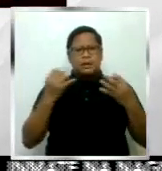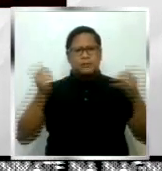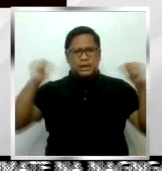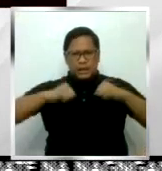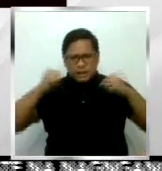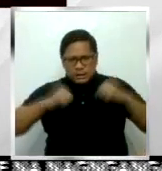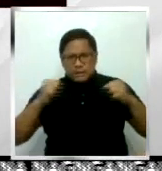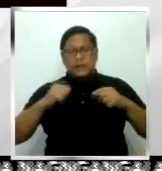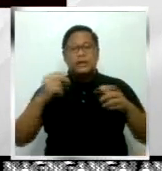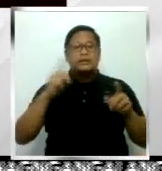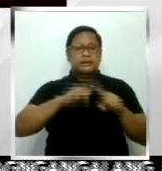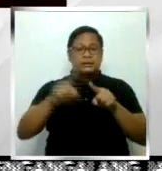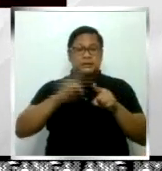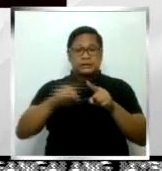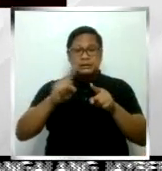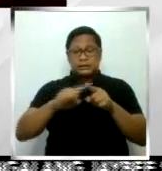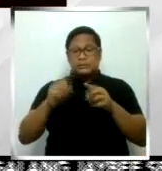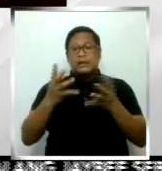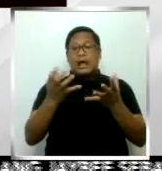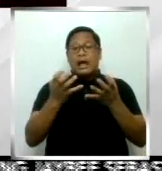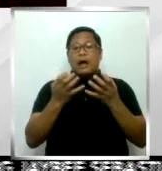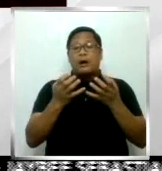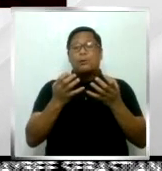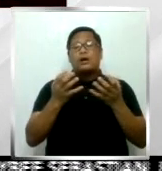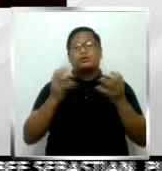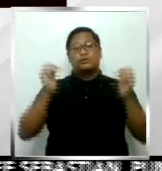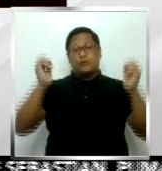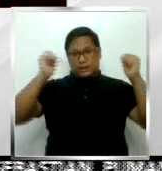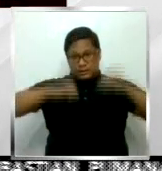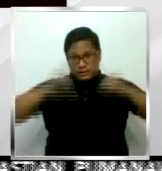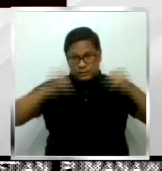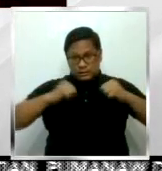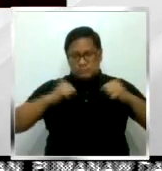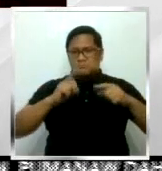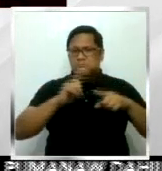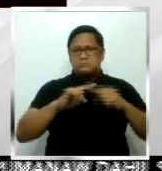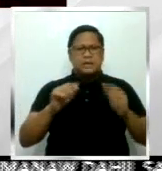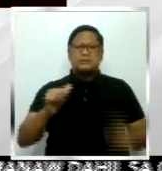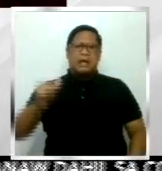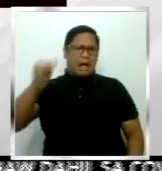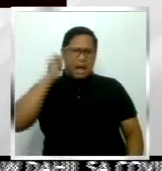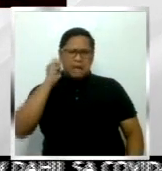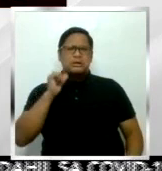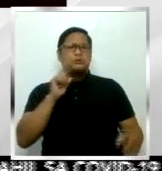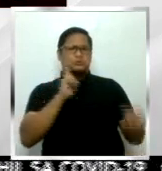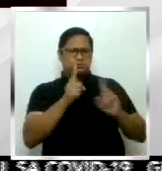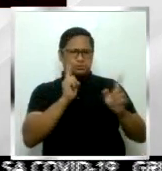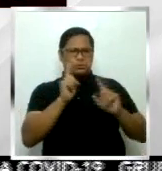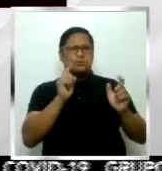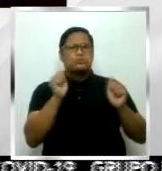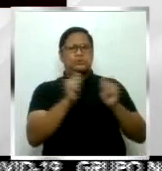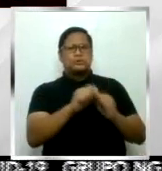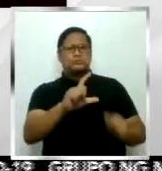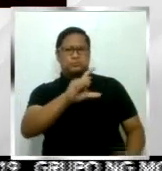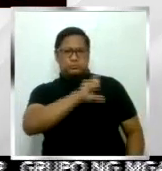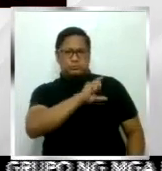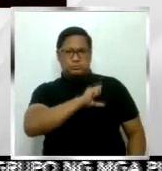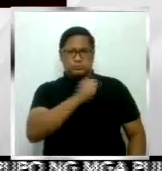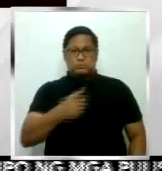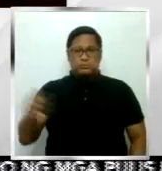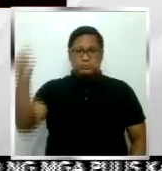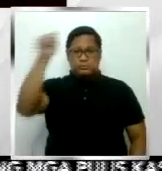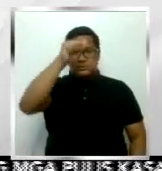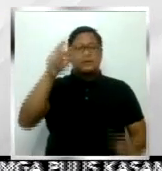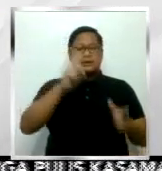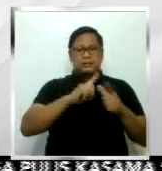ilang tangkang ayusin daw ang issue, tumanggi itong makipag-usap sa mga opisyal ng PNP at ipinagpatuloy ang paninirahan